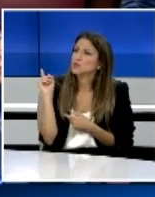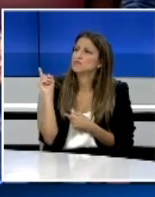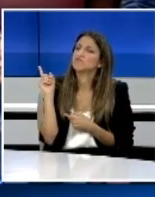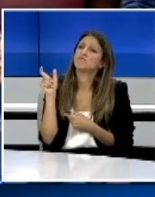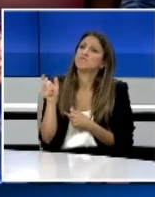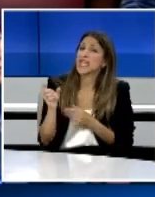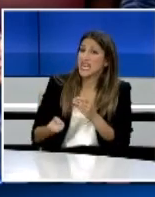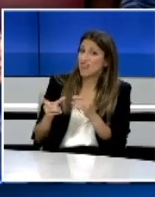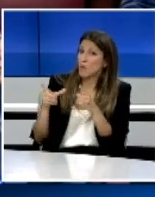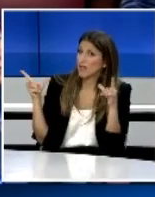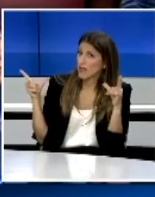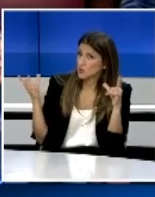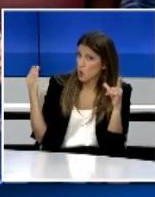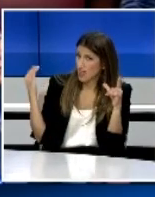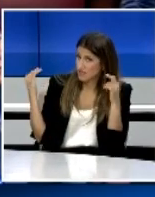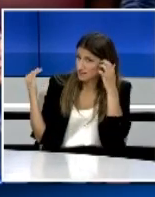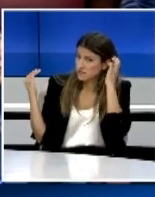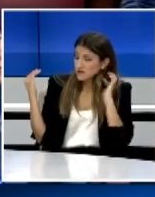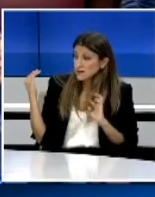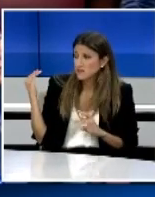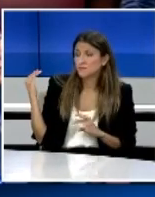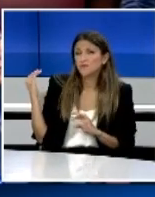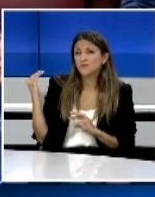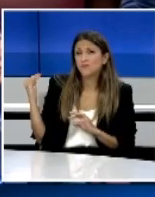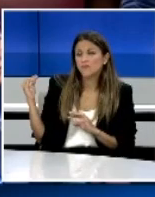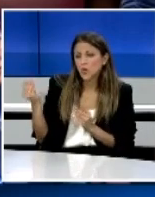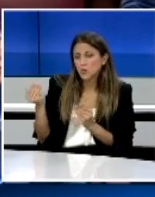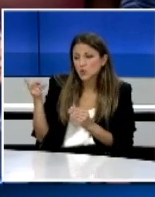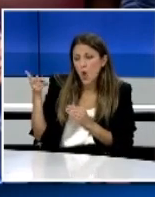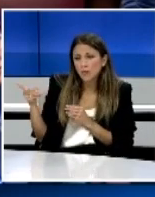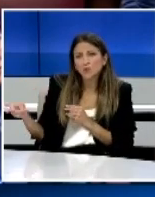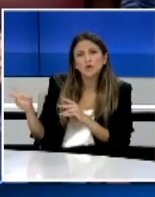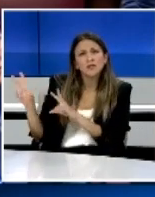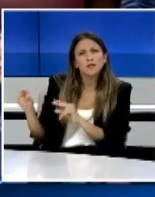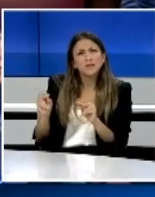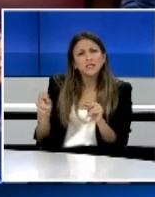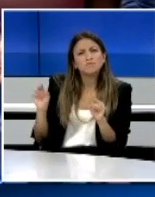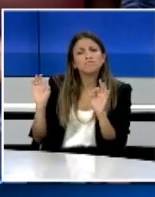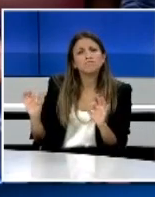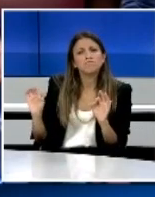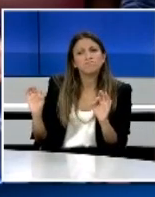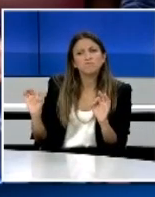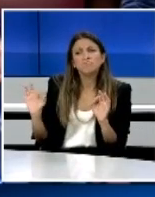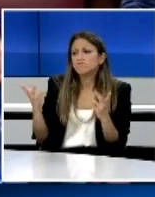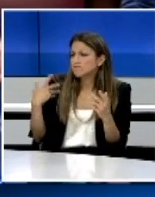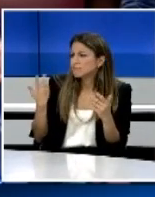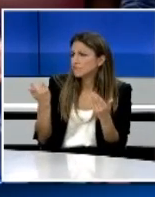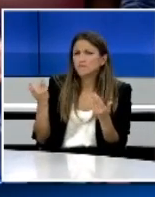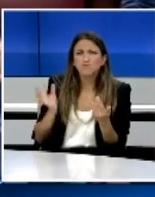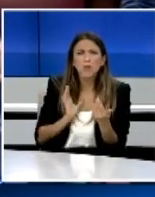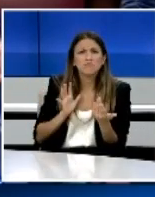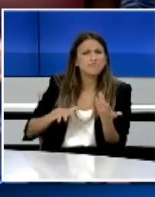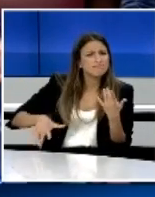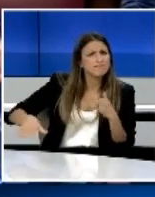ως παράταξη, κυρίως εσείς, μία λογική η οποία ήταν μια λογική πελατειακού κράτους